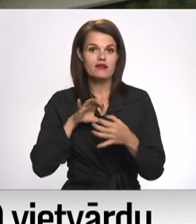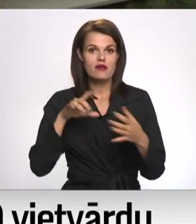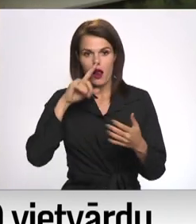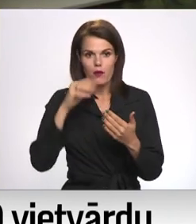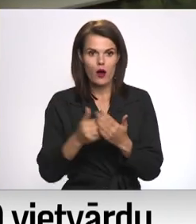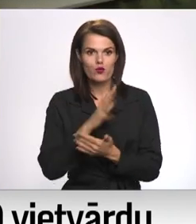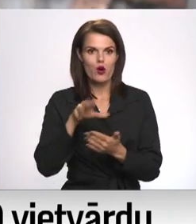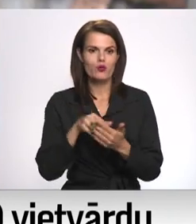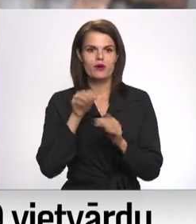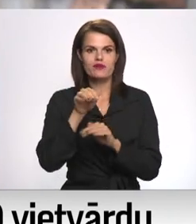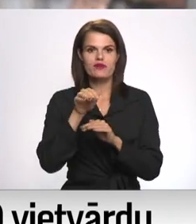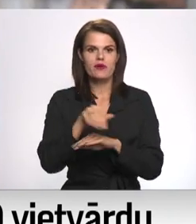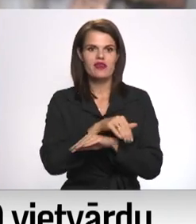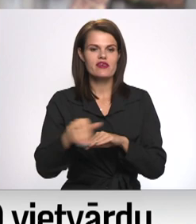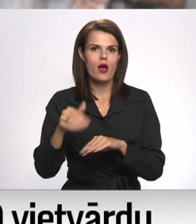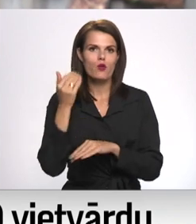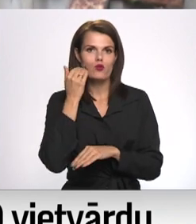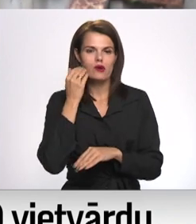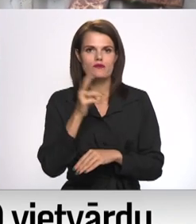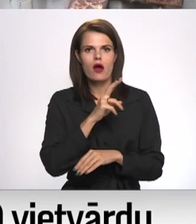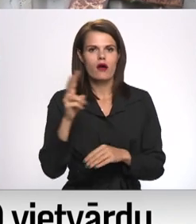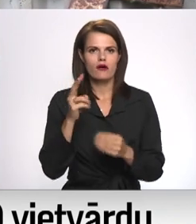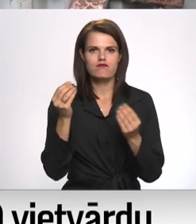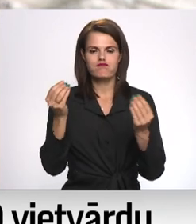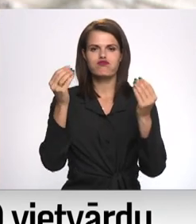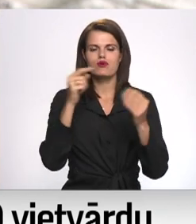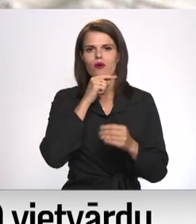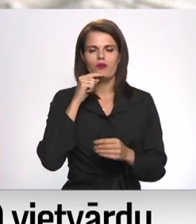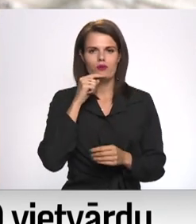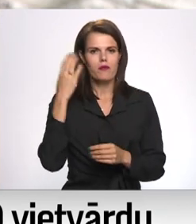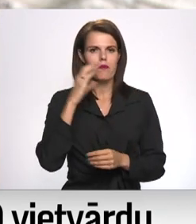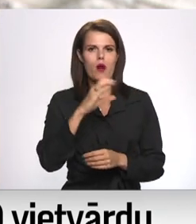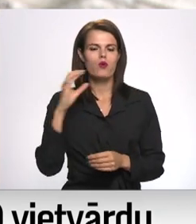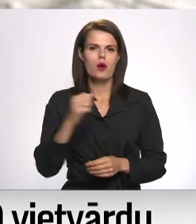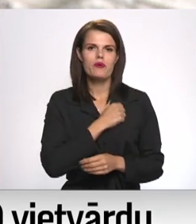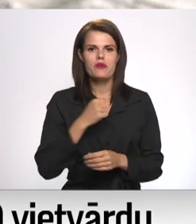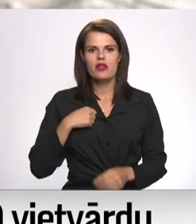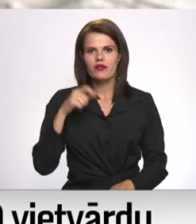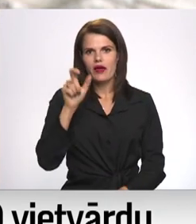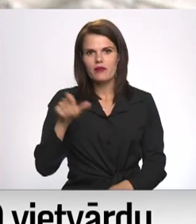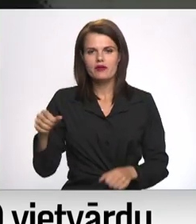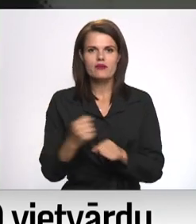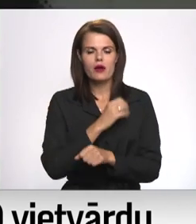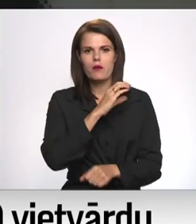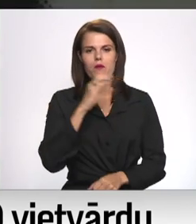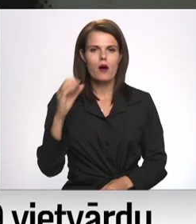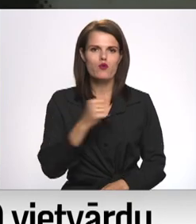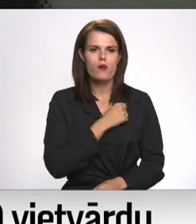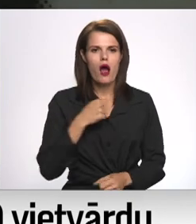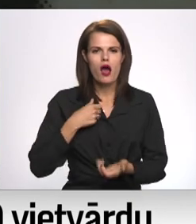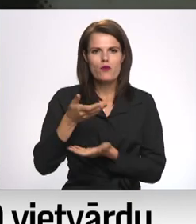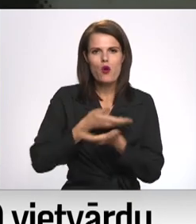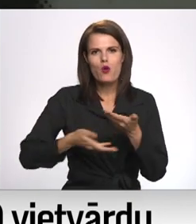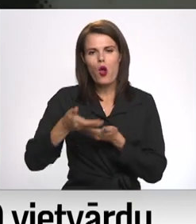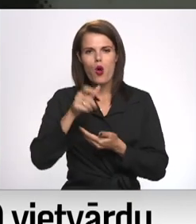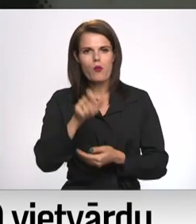joprojām saglabājušies ielu nosaukumi, kas godina gan padomju Krievijas militāru personas, gan PSRS armijas kolaborantus, gan citus